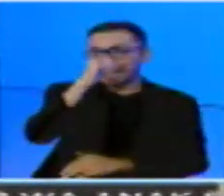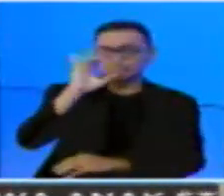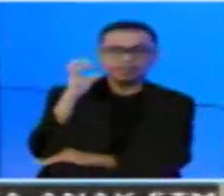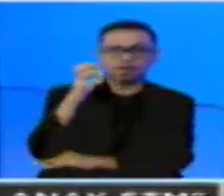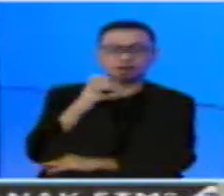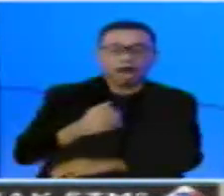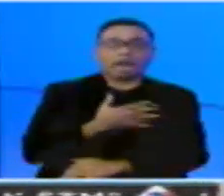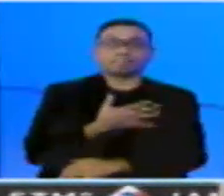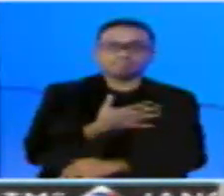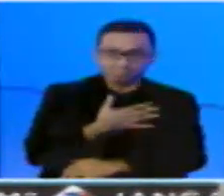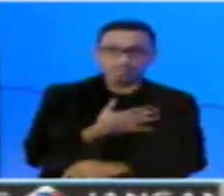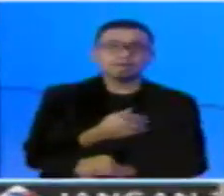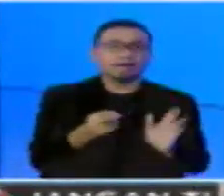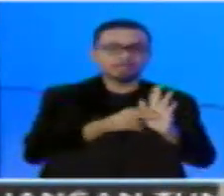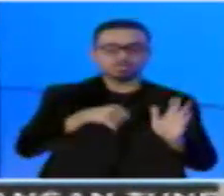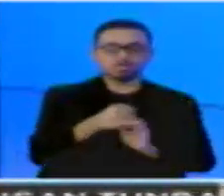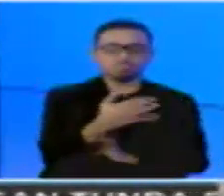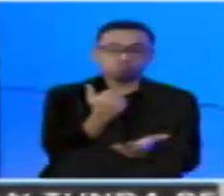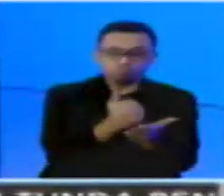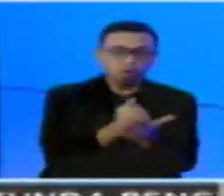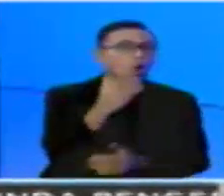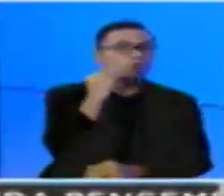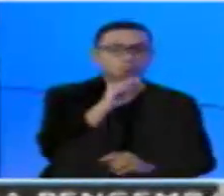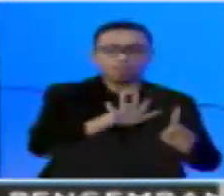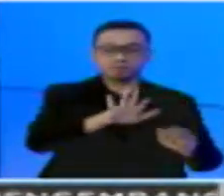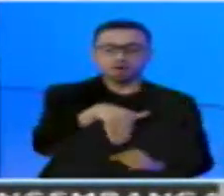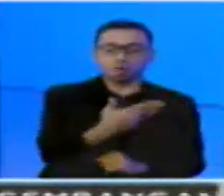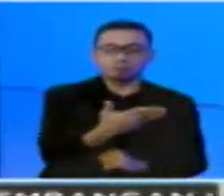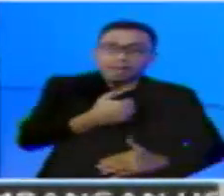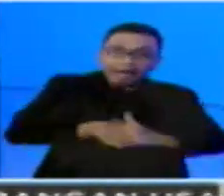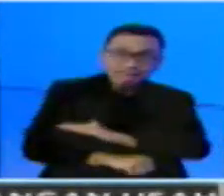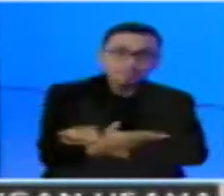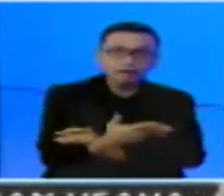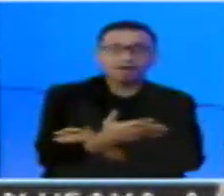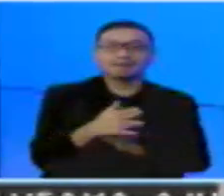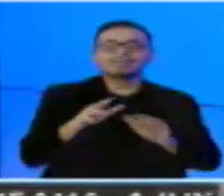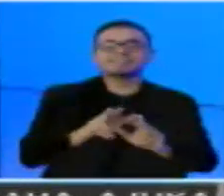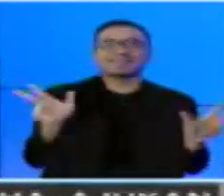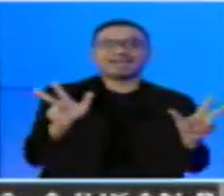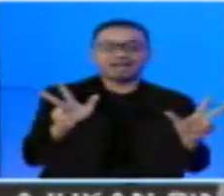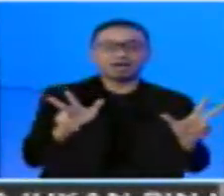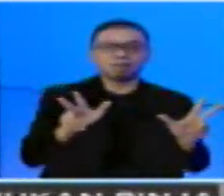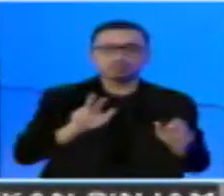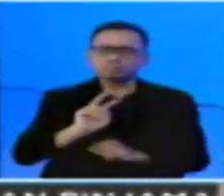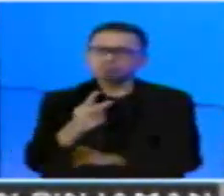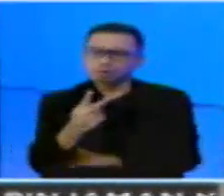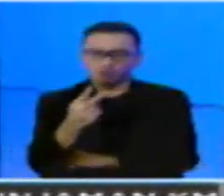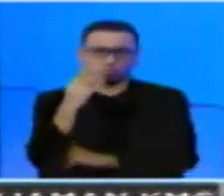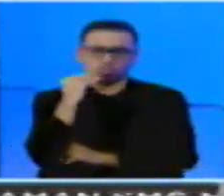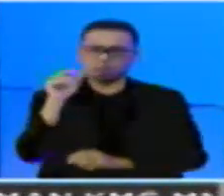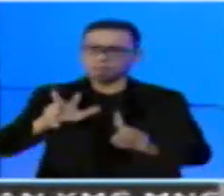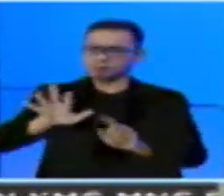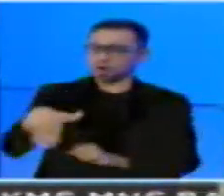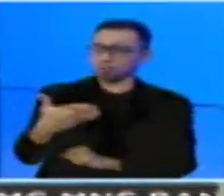memanipulasi umur saat menikah. Umur MJ yang sebelumnya 15 tahun dan lahir di Serang berubah menjadi 18 tahun dan lahir di Pandeglang,